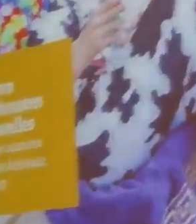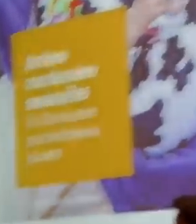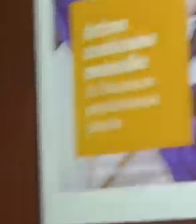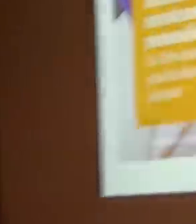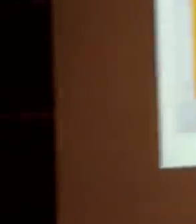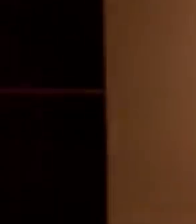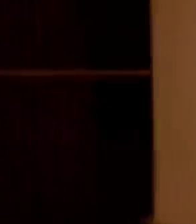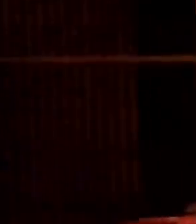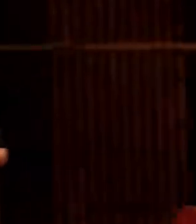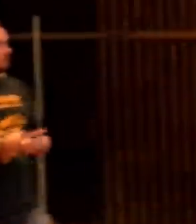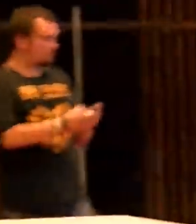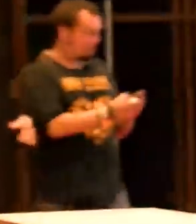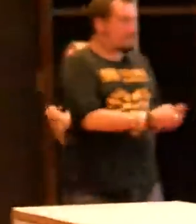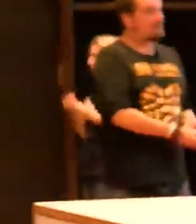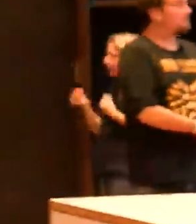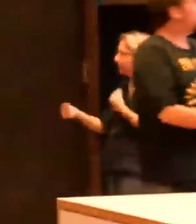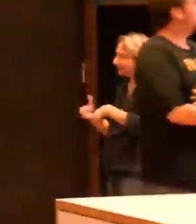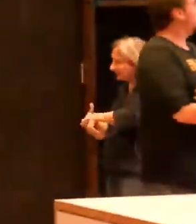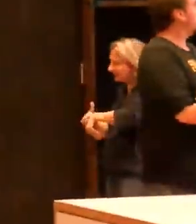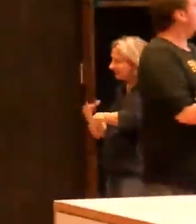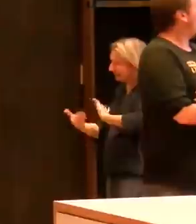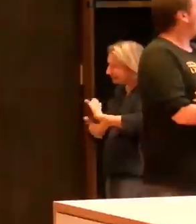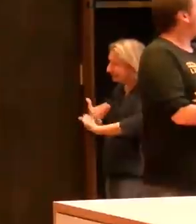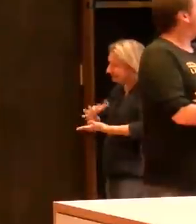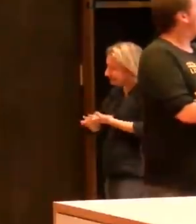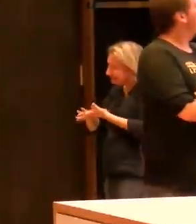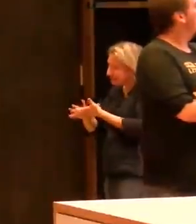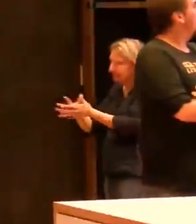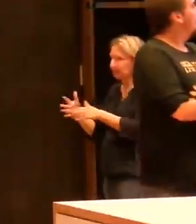cuisiner, pour faire évoluer leurs habitudes.